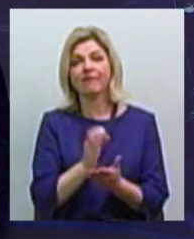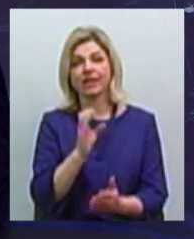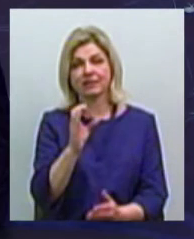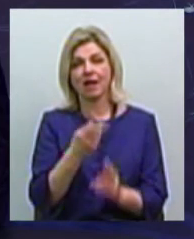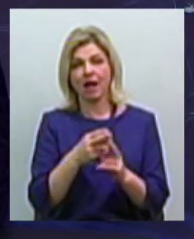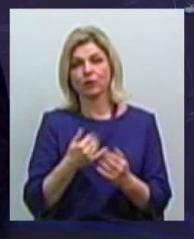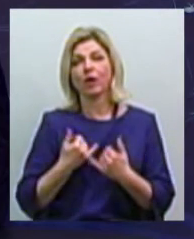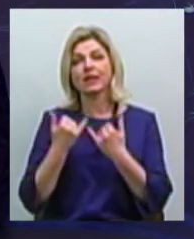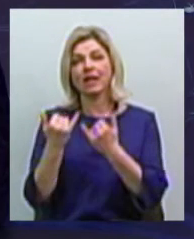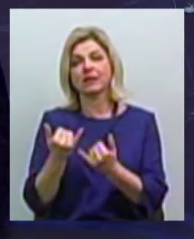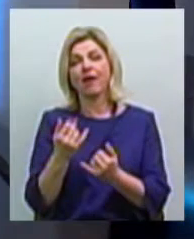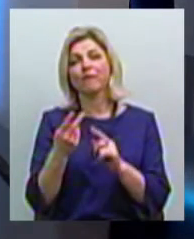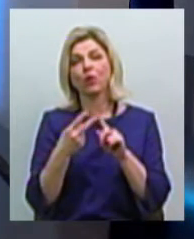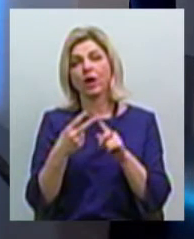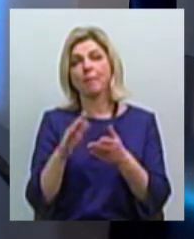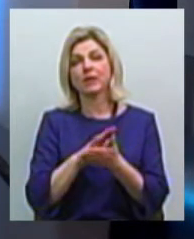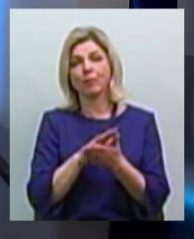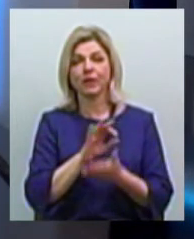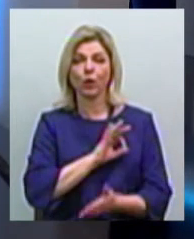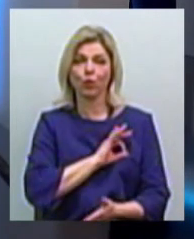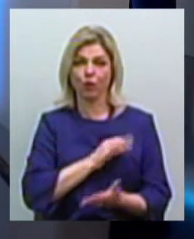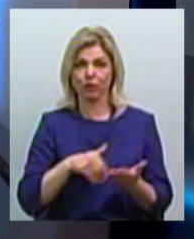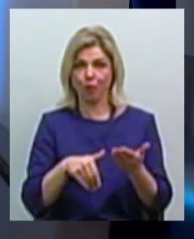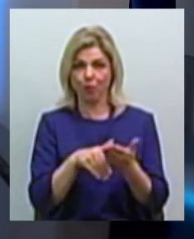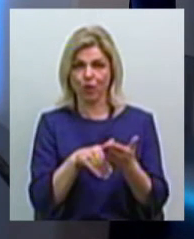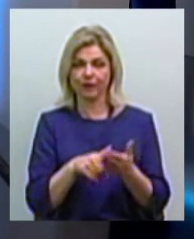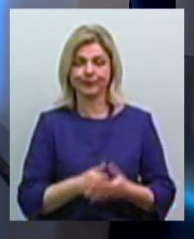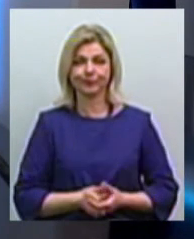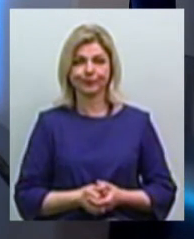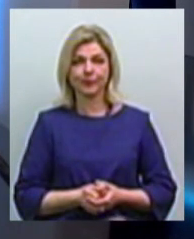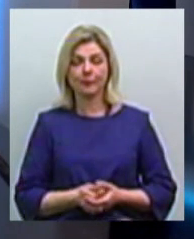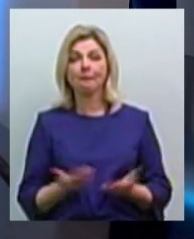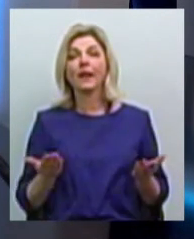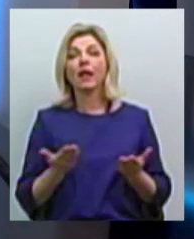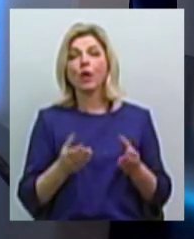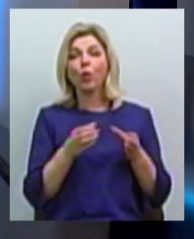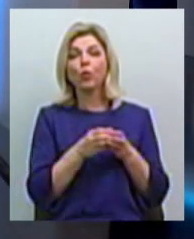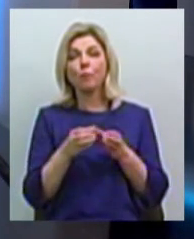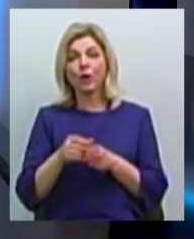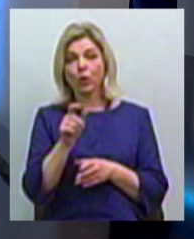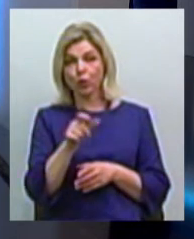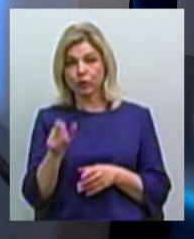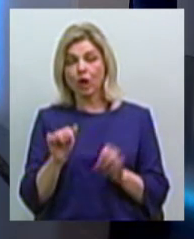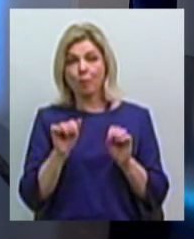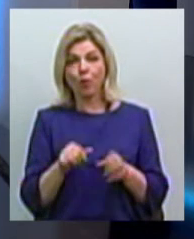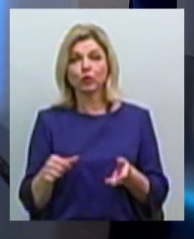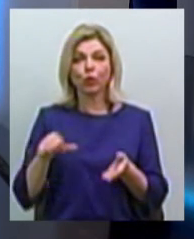системою безоплатної правової допомоги. Скажіть, будь ласка, які верстви населення можуть долучитись